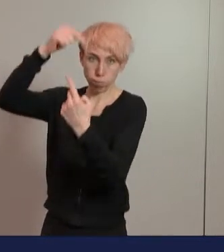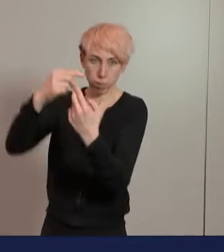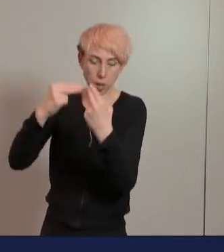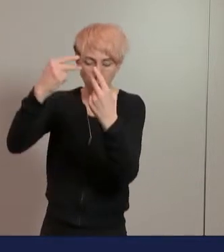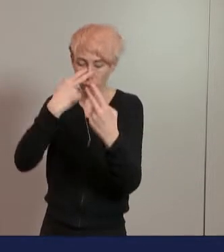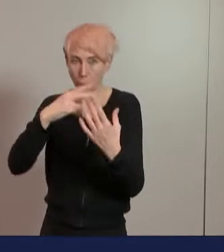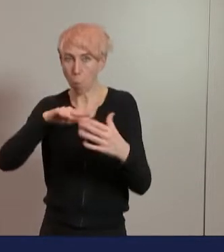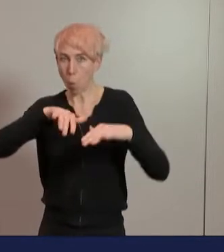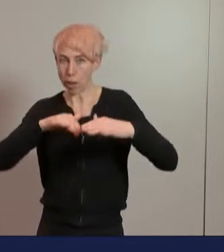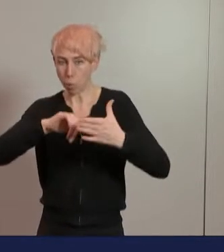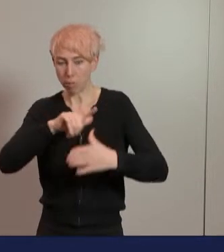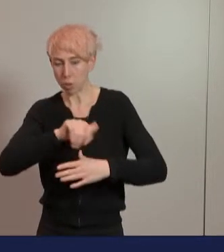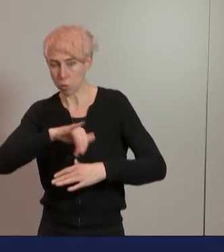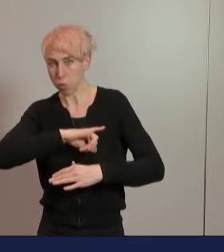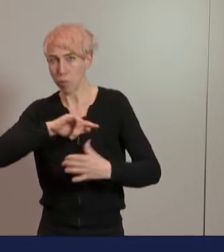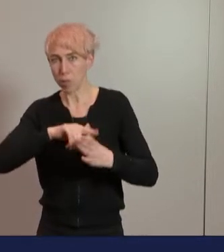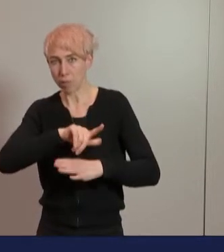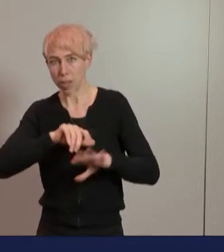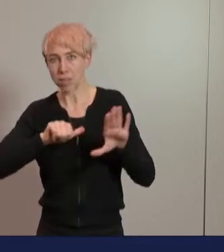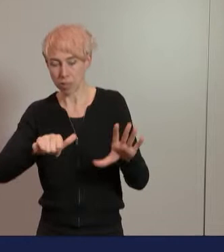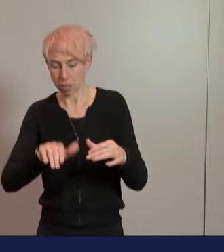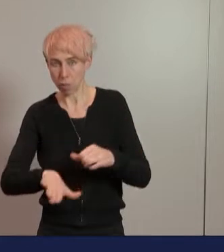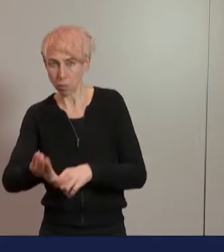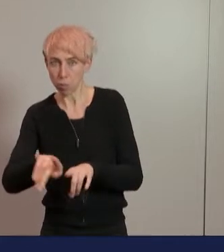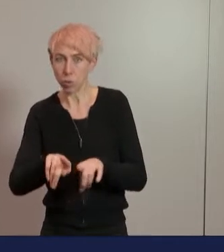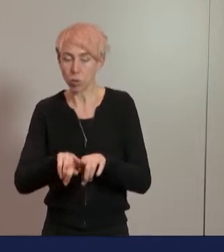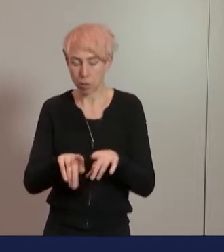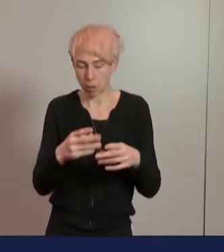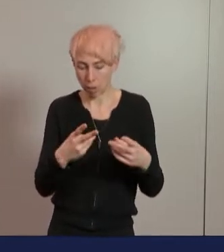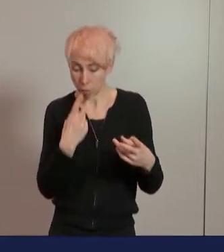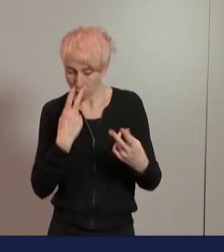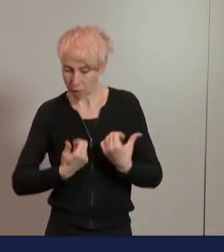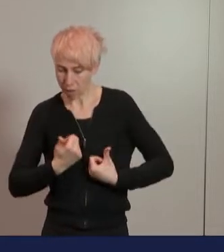2026 et le redimensionnement des services lié à la croissance démographique.